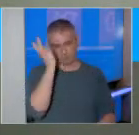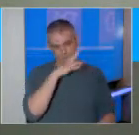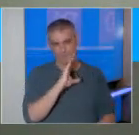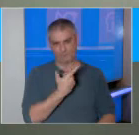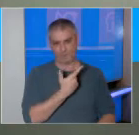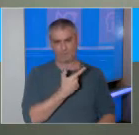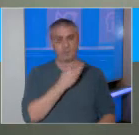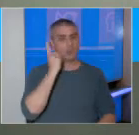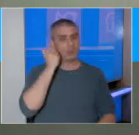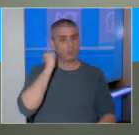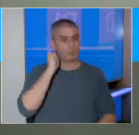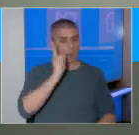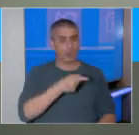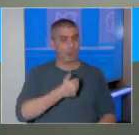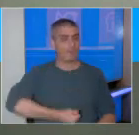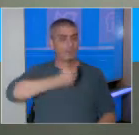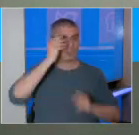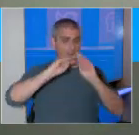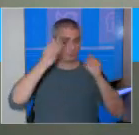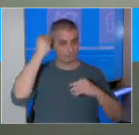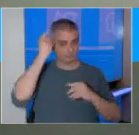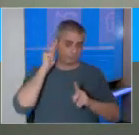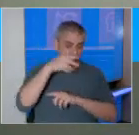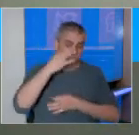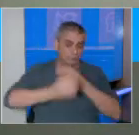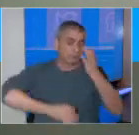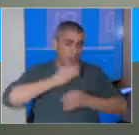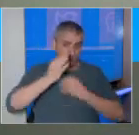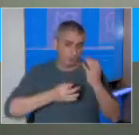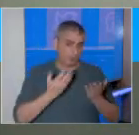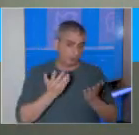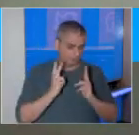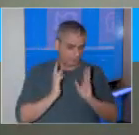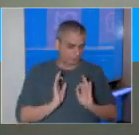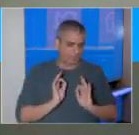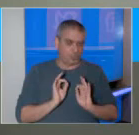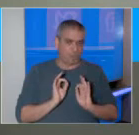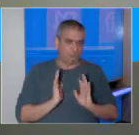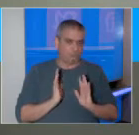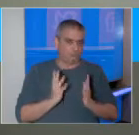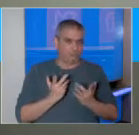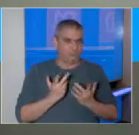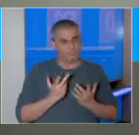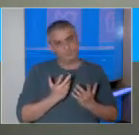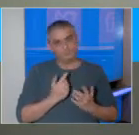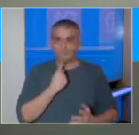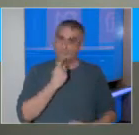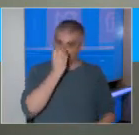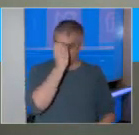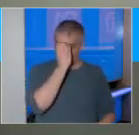למה. ההוראה אתמול למנהלי מוסדות חרדיים שנכנסים אליו ושואלים אותו, הם שואלים אותו בצורה מאוד, נקרא לזה,